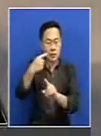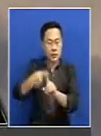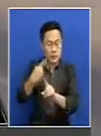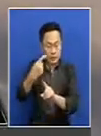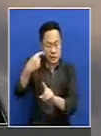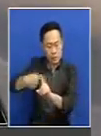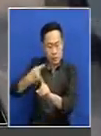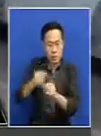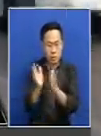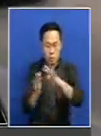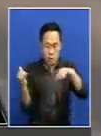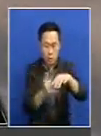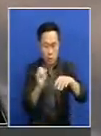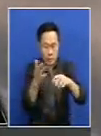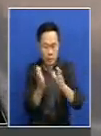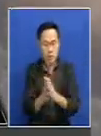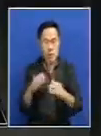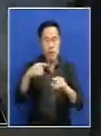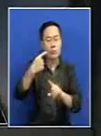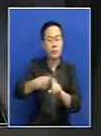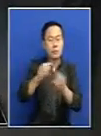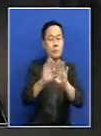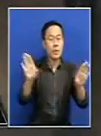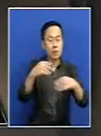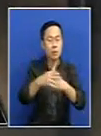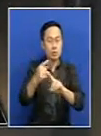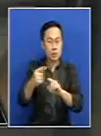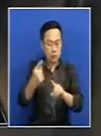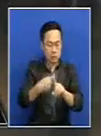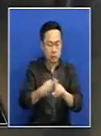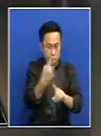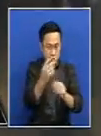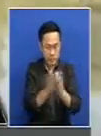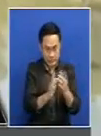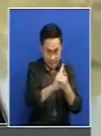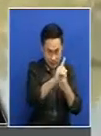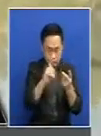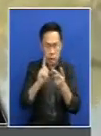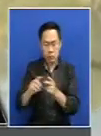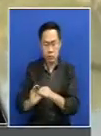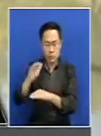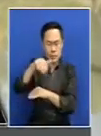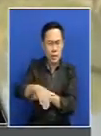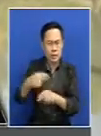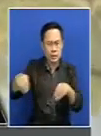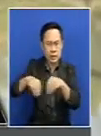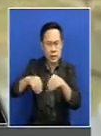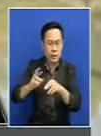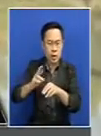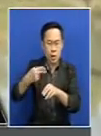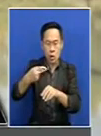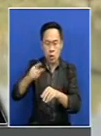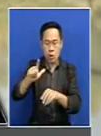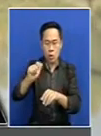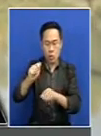คมแต่ไม่ได้นอนพักค้างคืนที่บ้านหลังนี้จุดที่2บริเวณสะพานข้ามคลองล้อแหลนางสาวปริศนาอ้างว่าน